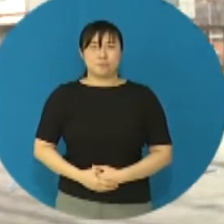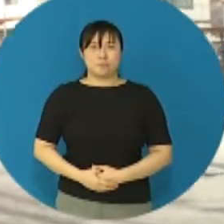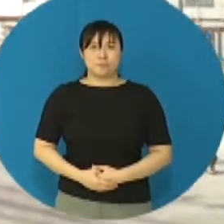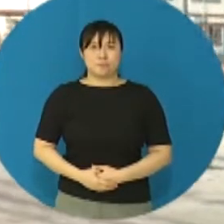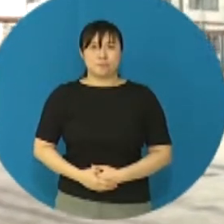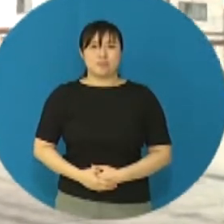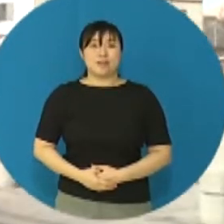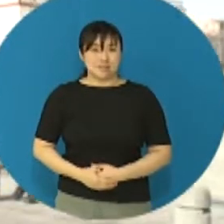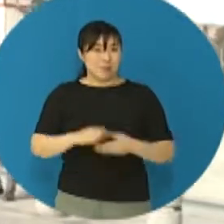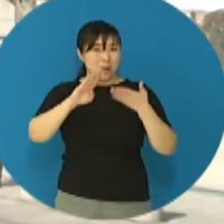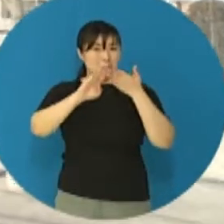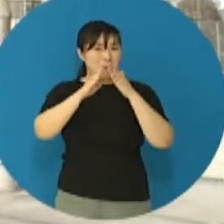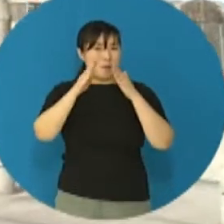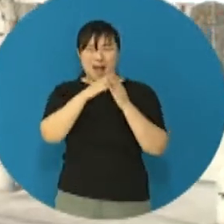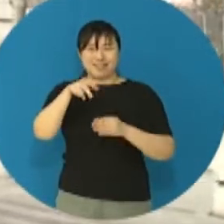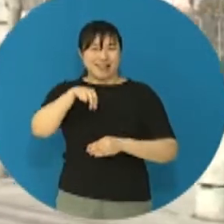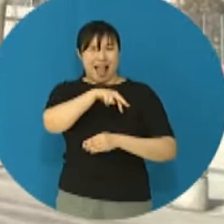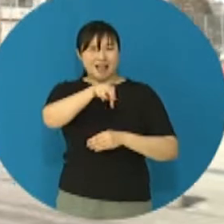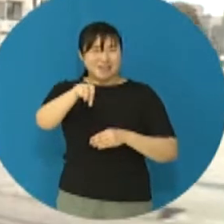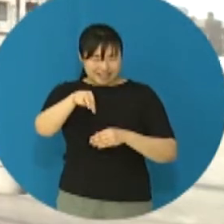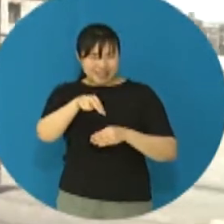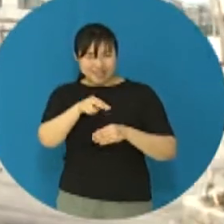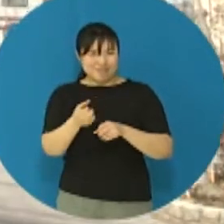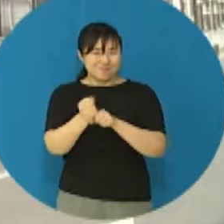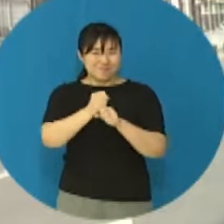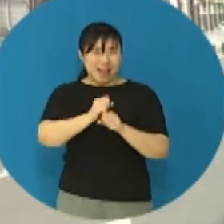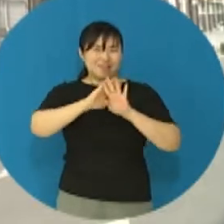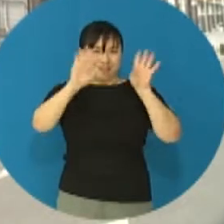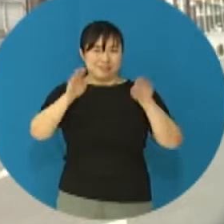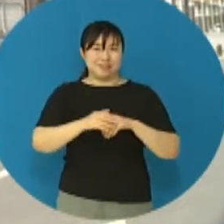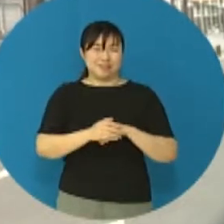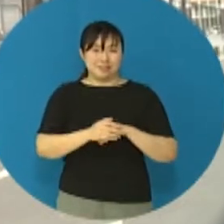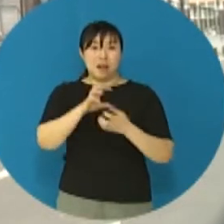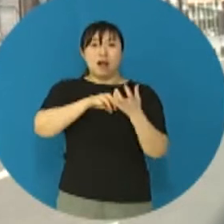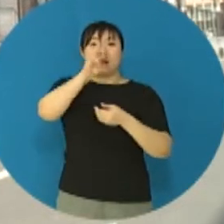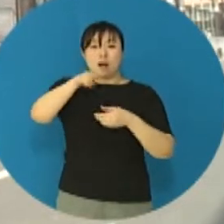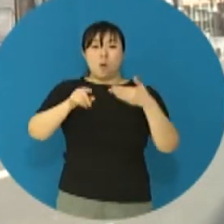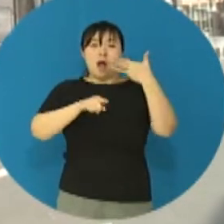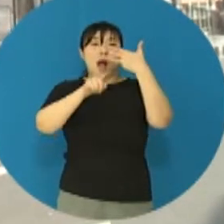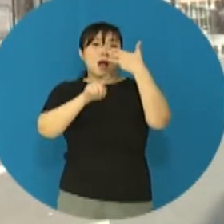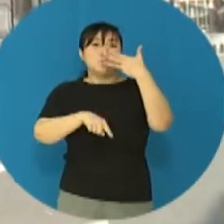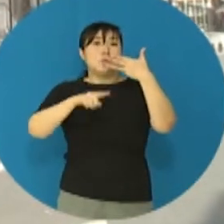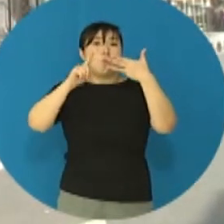さあ街歩き再開、荒川八丁目を歩いていきます。